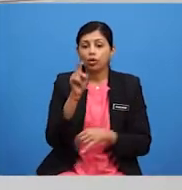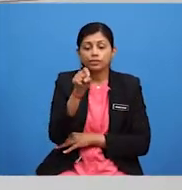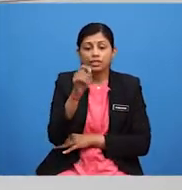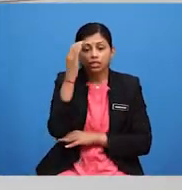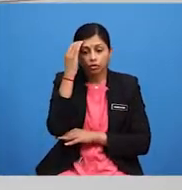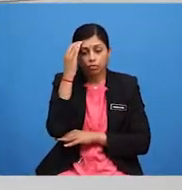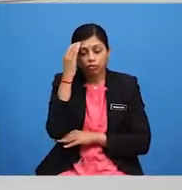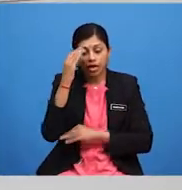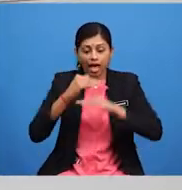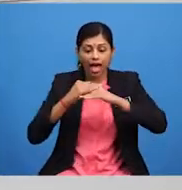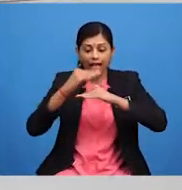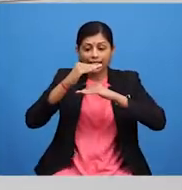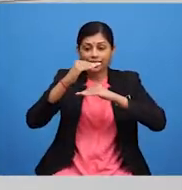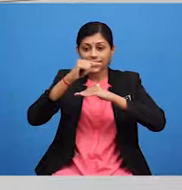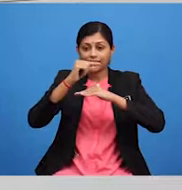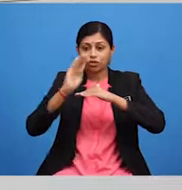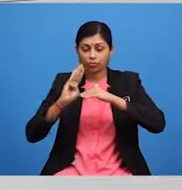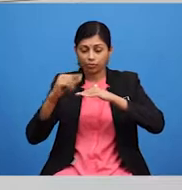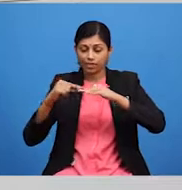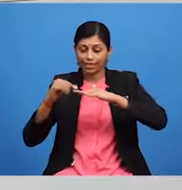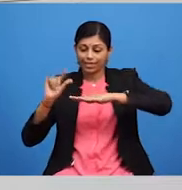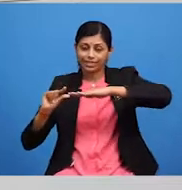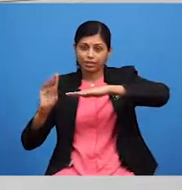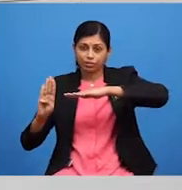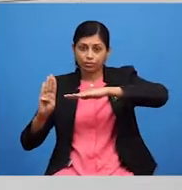dan dilabelkan dengan titik A.